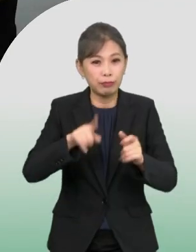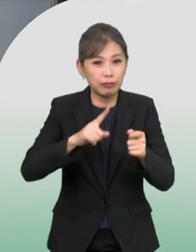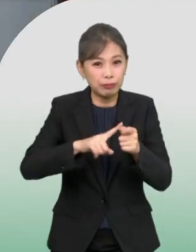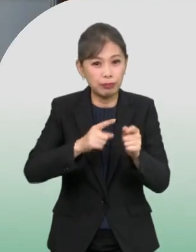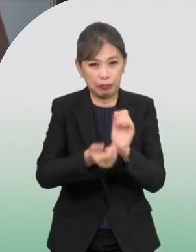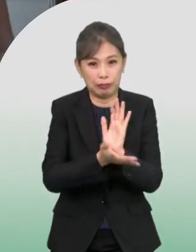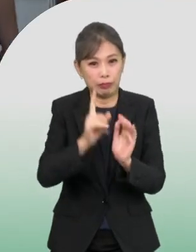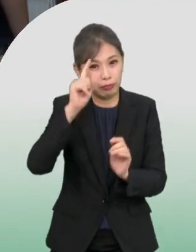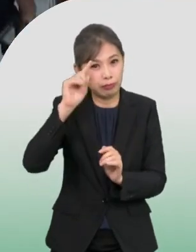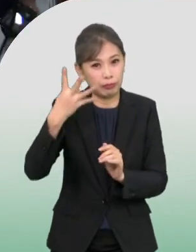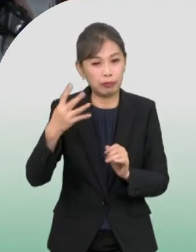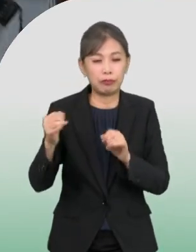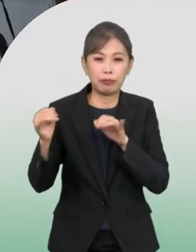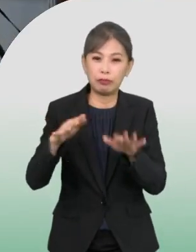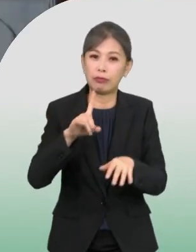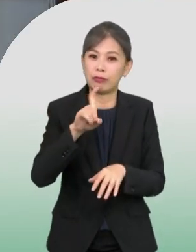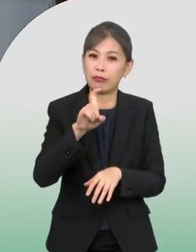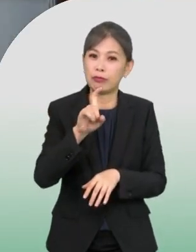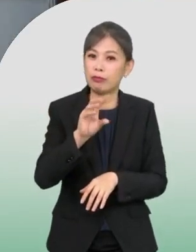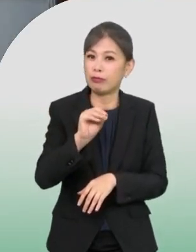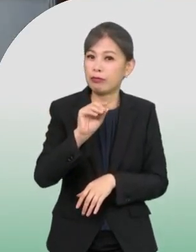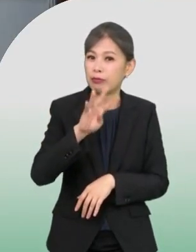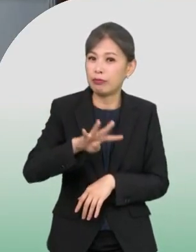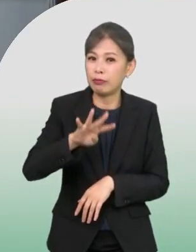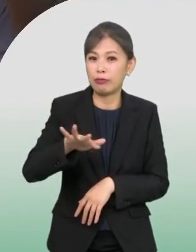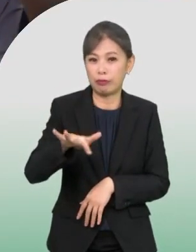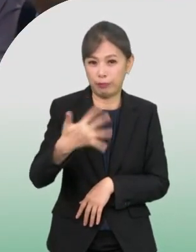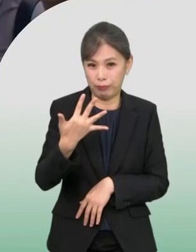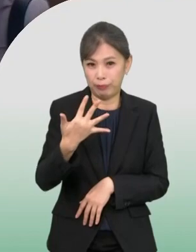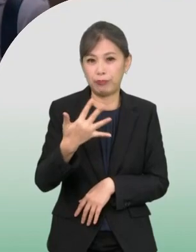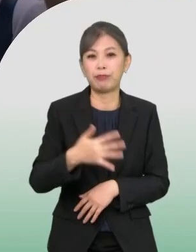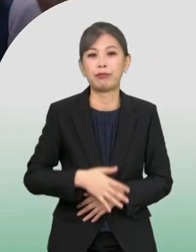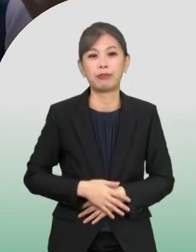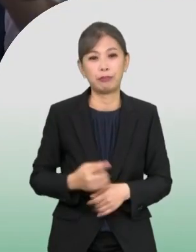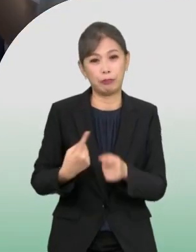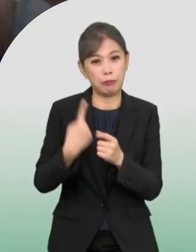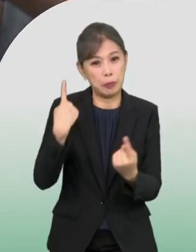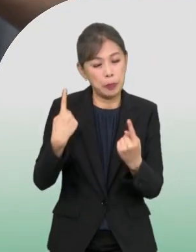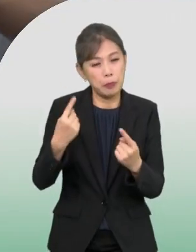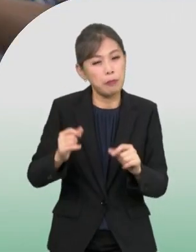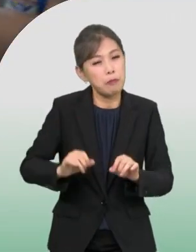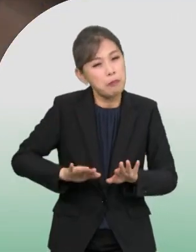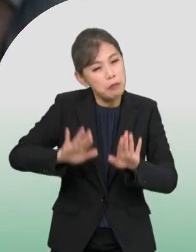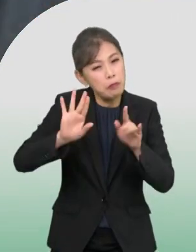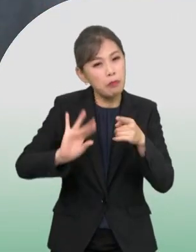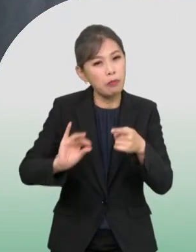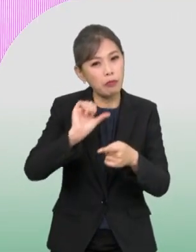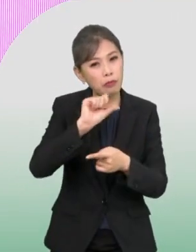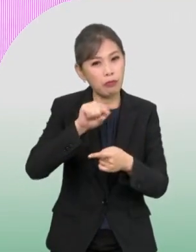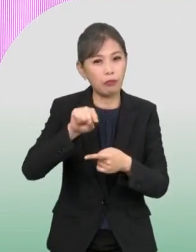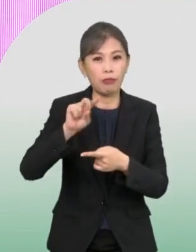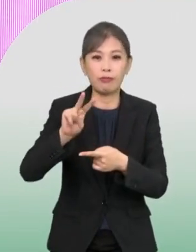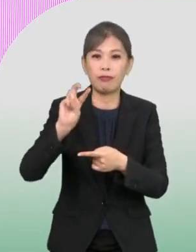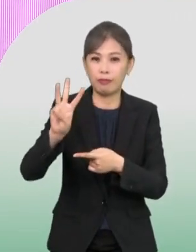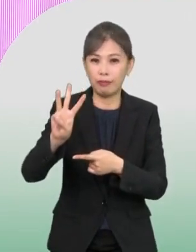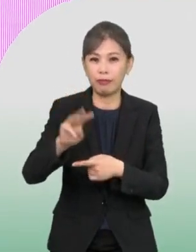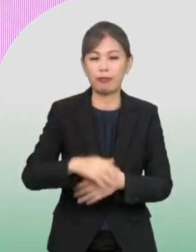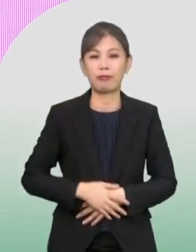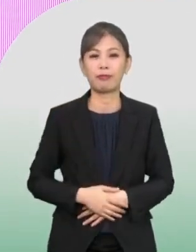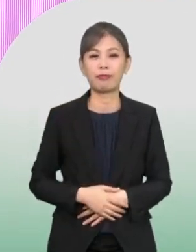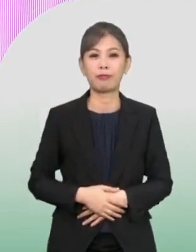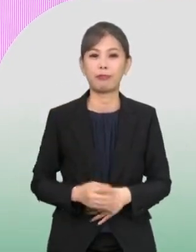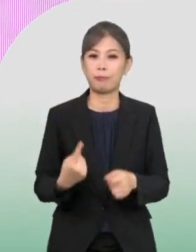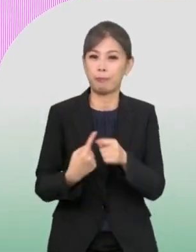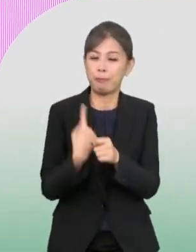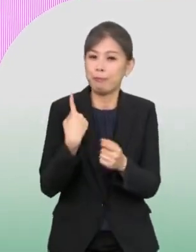展期已经上的超过104,500人次，跟去年来比，上涨的5.23%。 跟去年比起来，